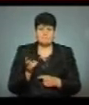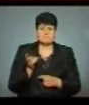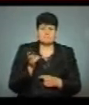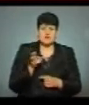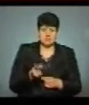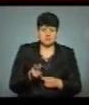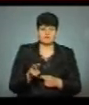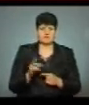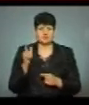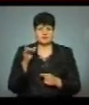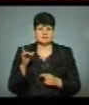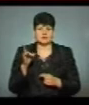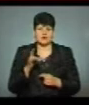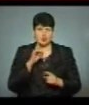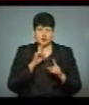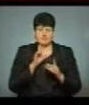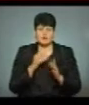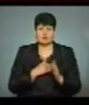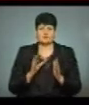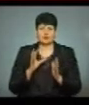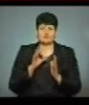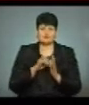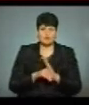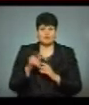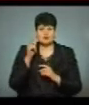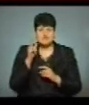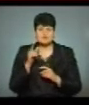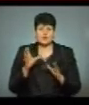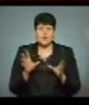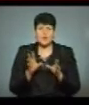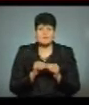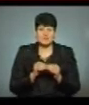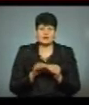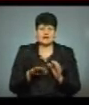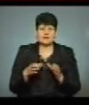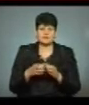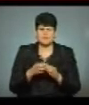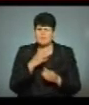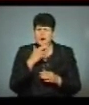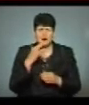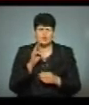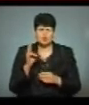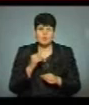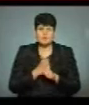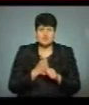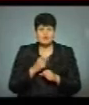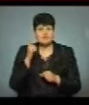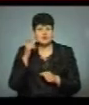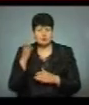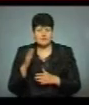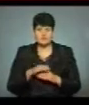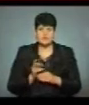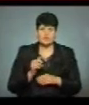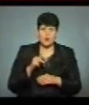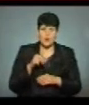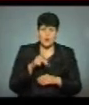аби їхнє село увійшло до Чортківської об'єднаної територіальної громади. Селяни пояснюють, що багато хто з них працює у Чорткові, діти